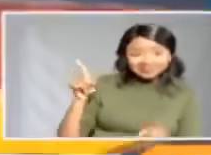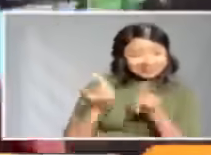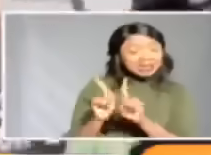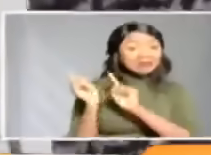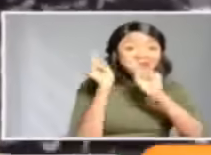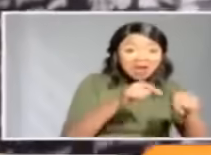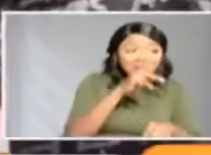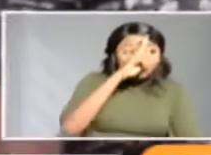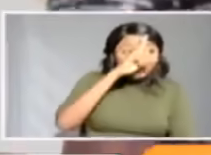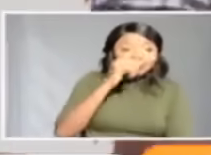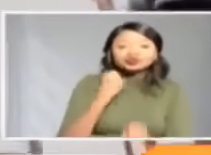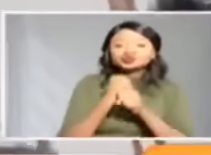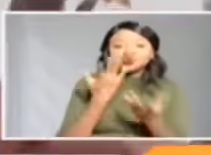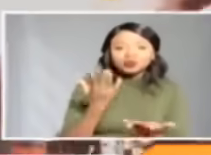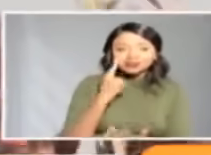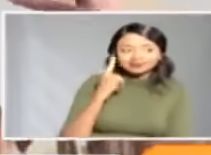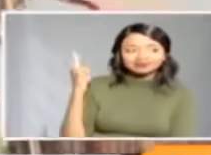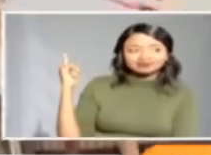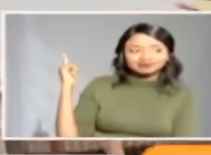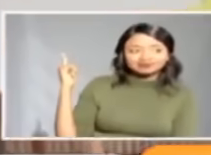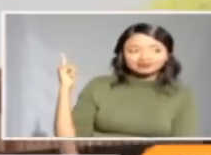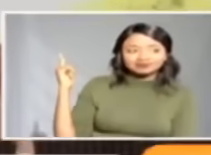polisi.